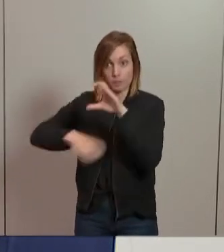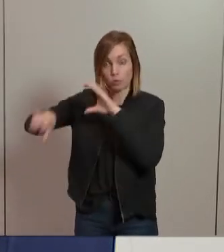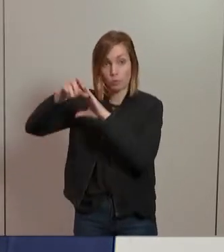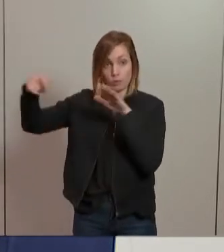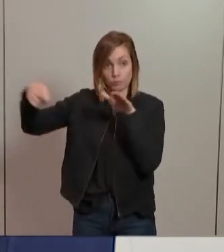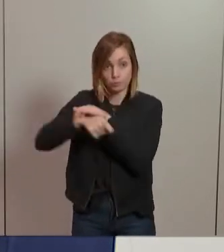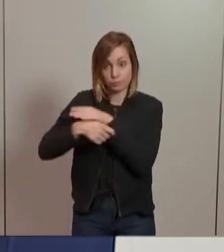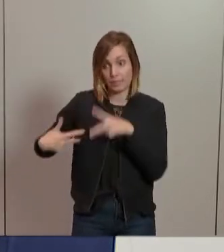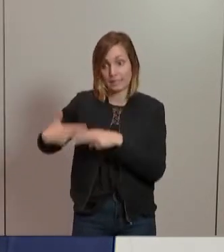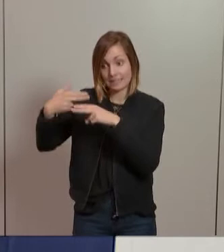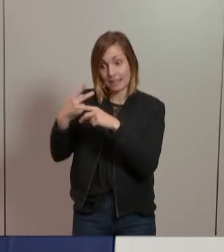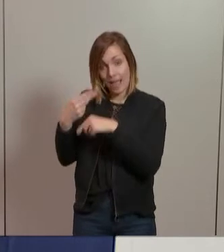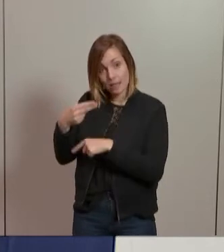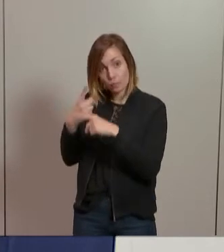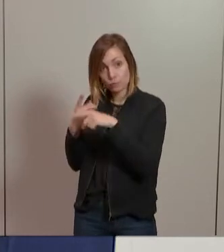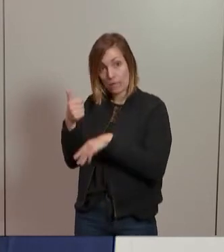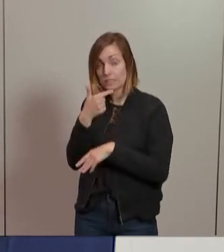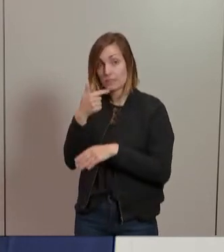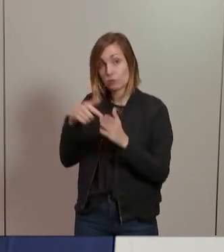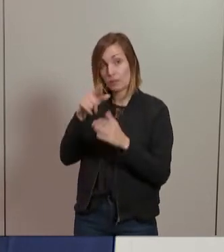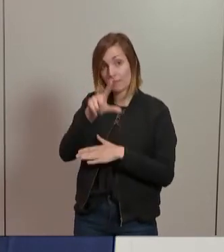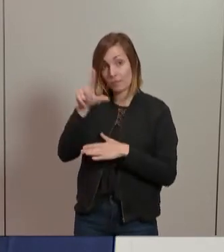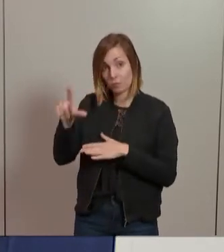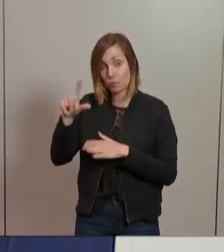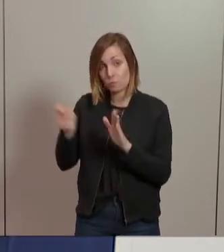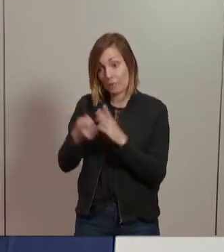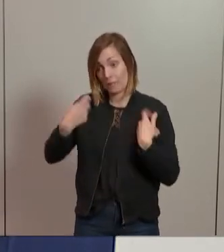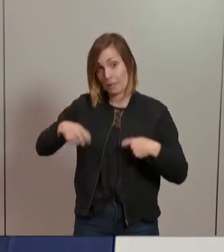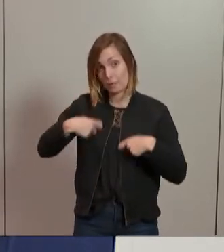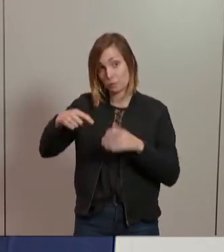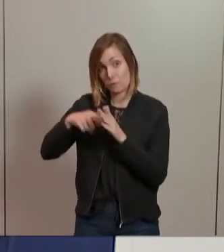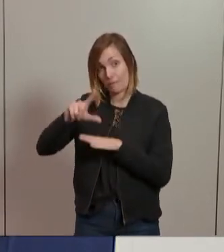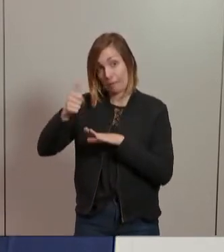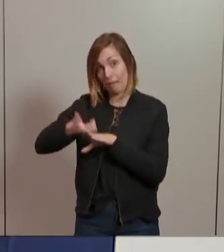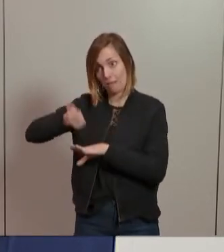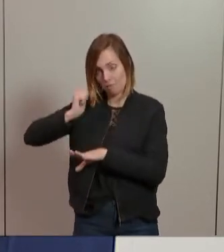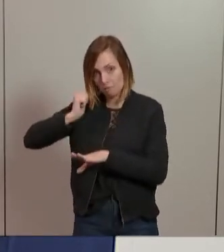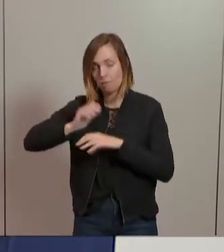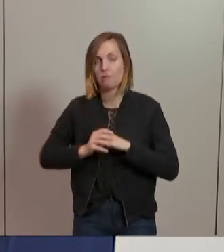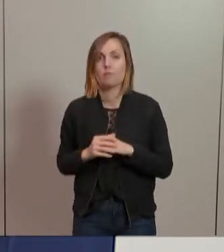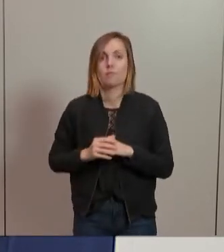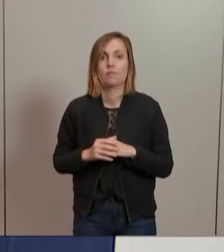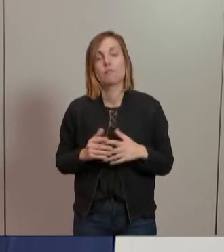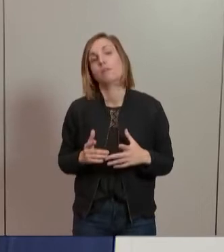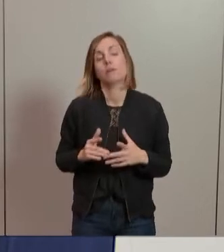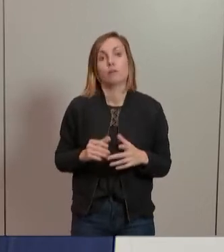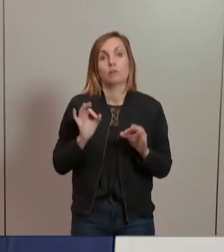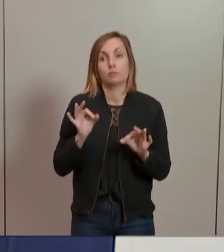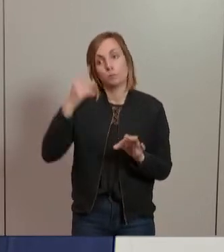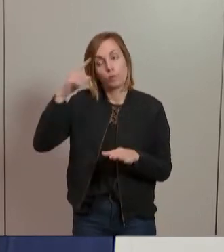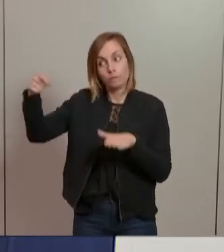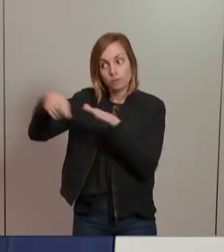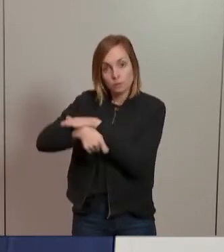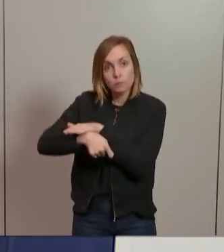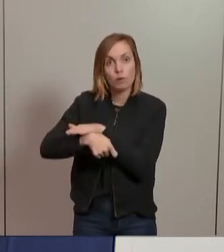l'exercice budgétaire N+1, soit en 2022 pour les dépenses de l'année 2021. Et donc afin de pouvoir bénéficier de ce